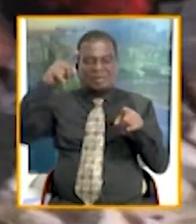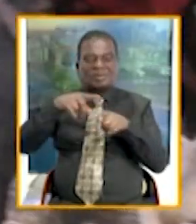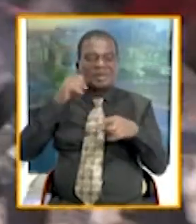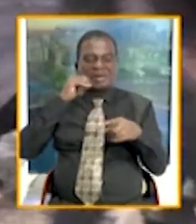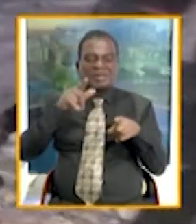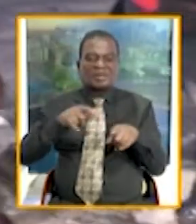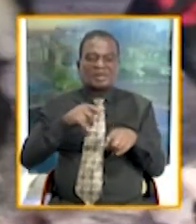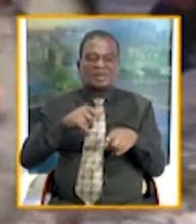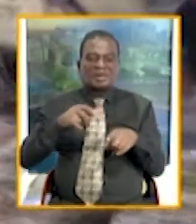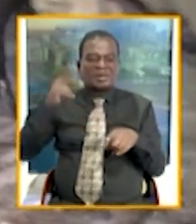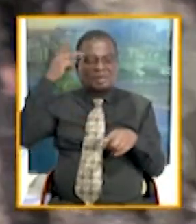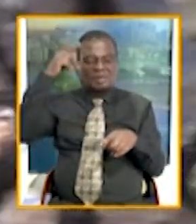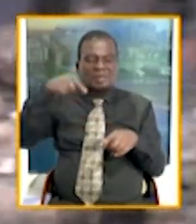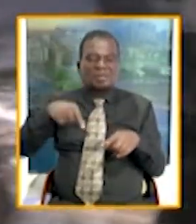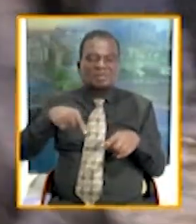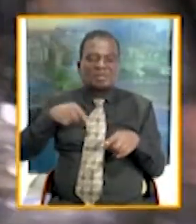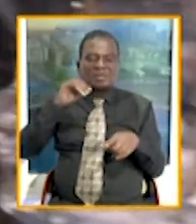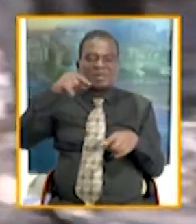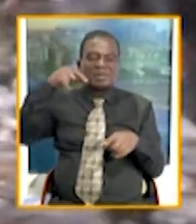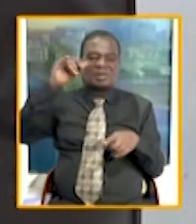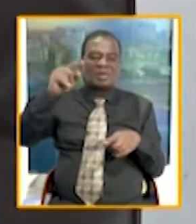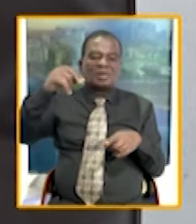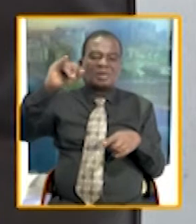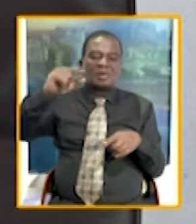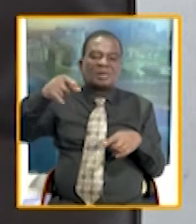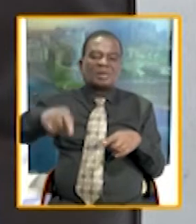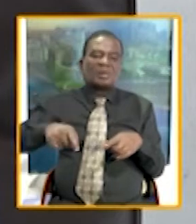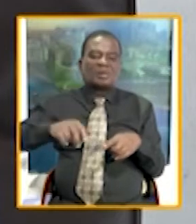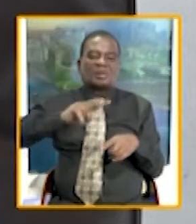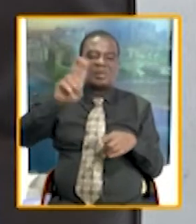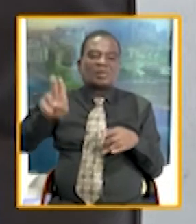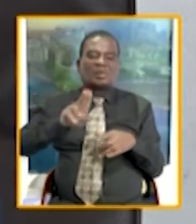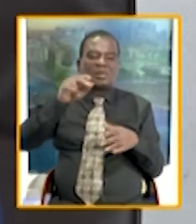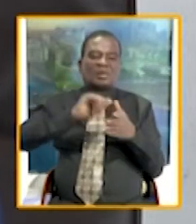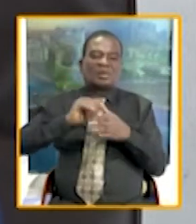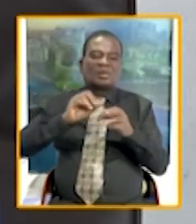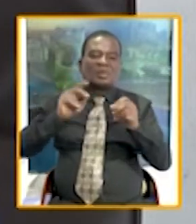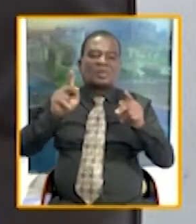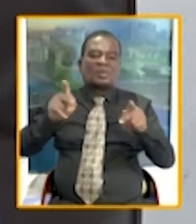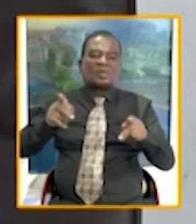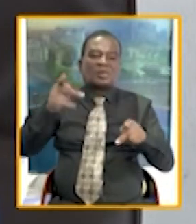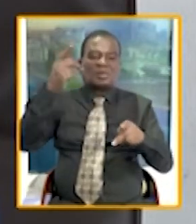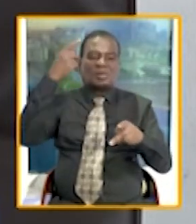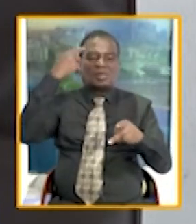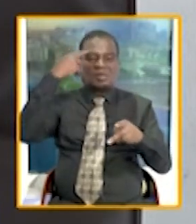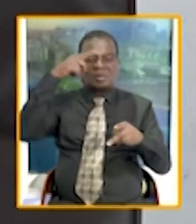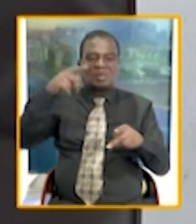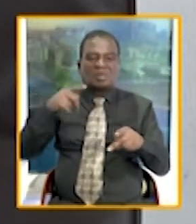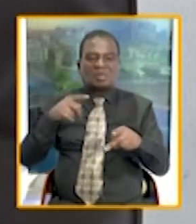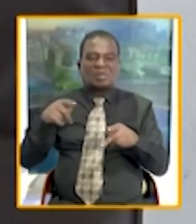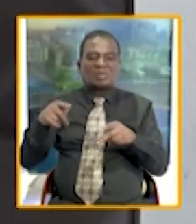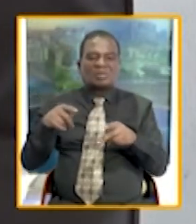d'ici, pensent qu'il faut utiliser cette occasion-là pour nous monter les uns contre les